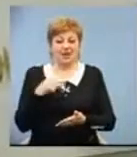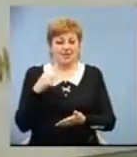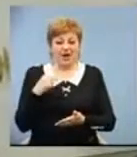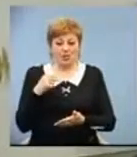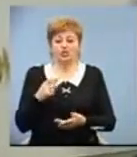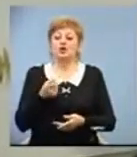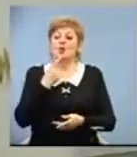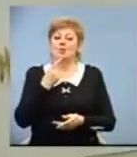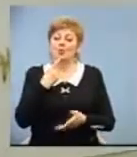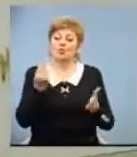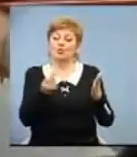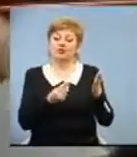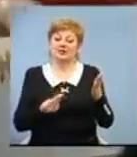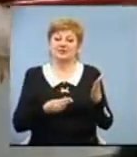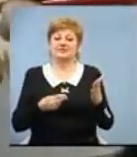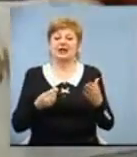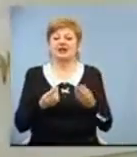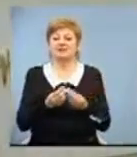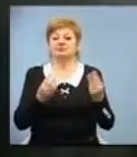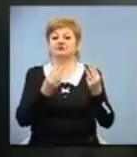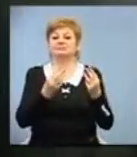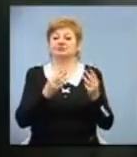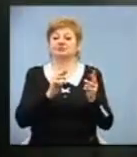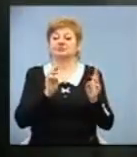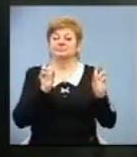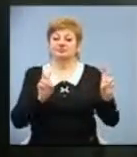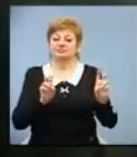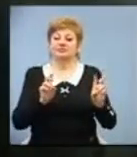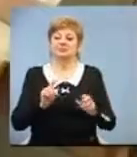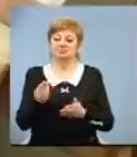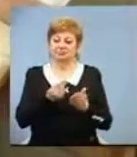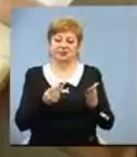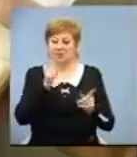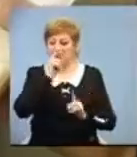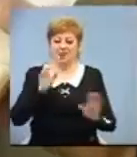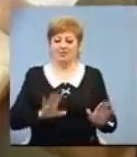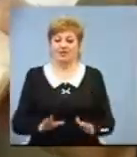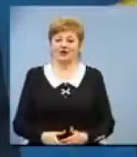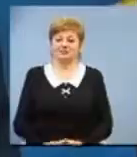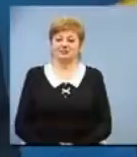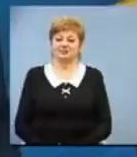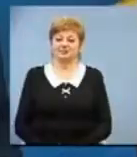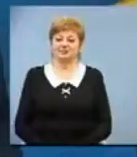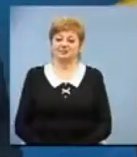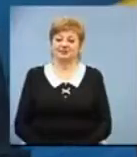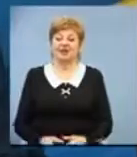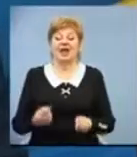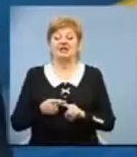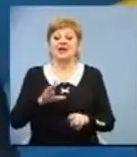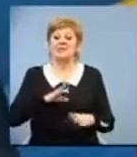телеканалу «Запоріжжя» спробували намалювати кавову емблему телекомпанії. За словами майстрині, вийшло непогано.